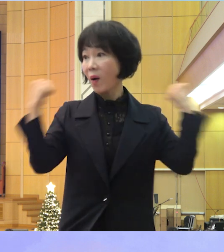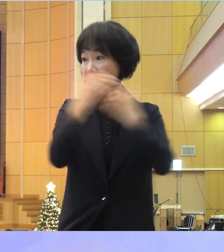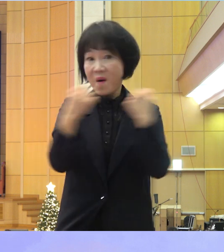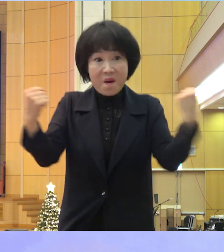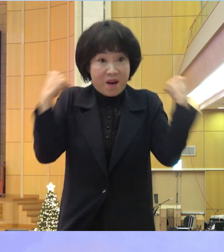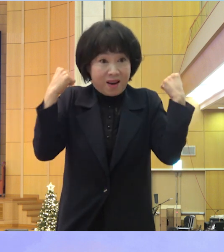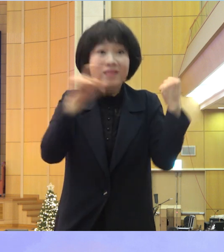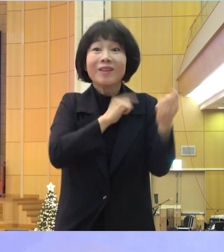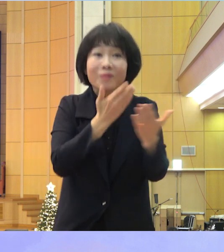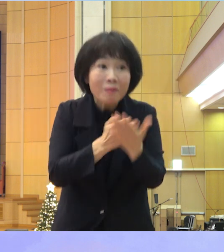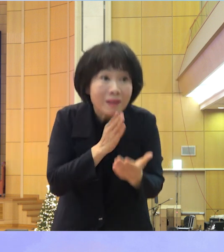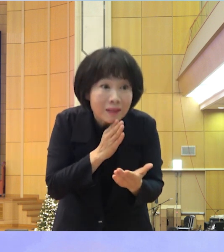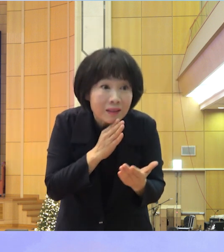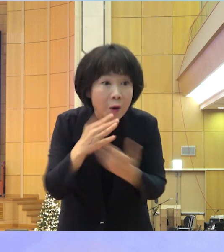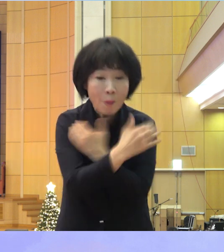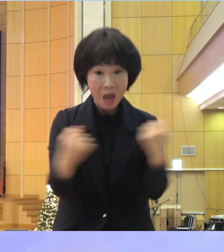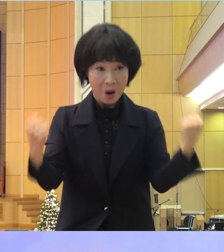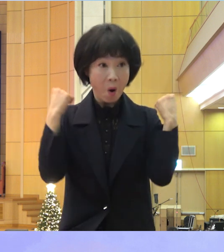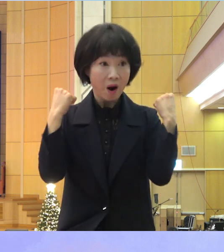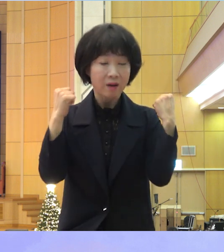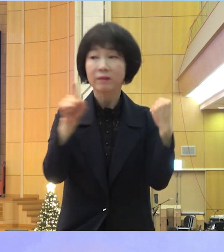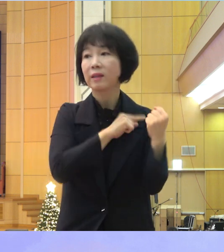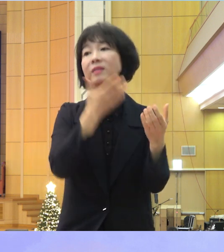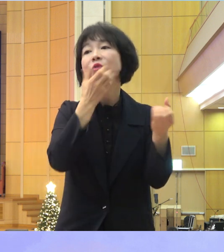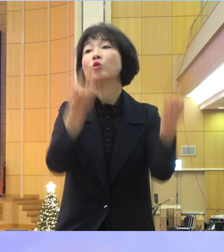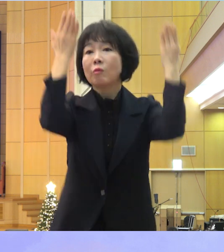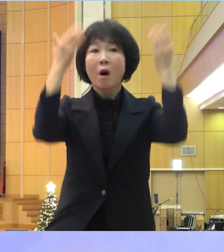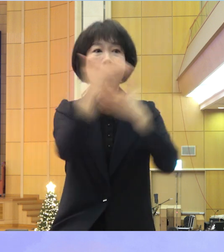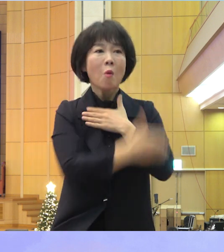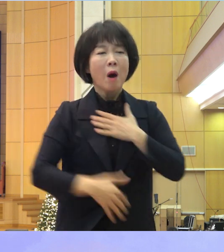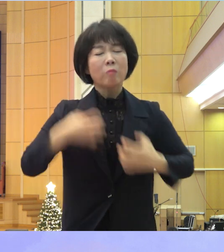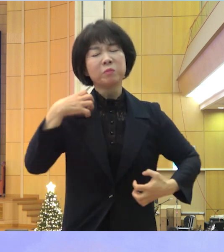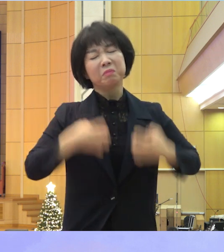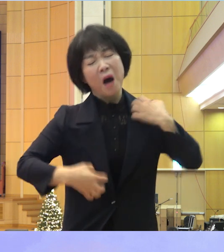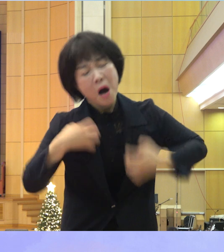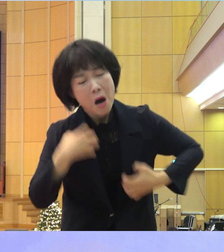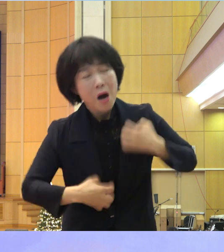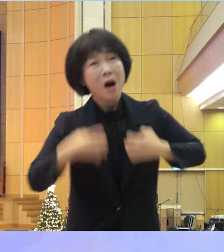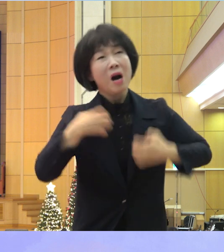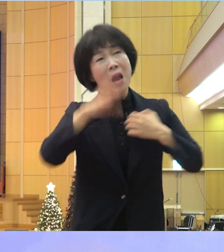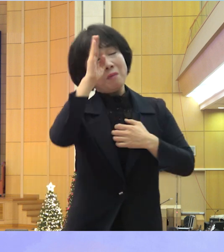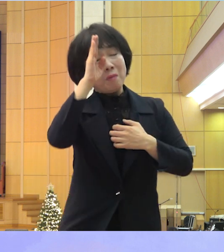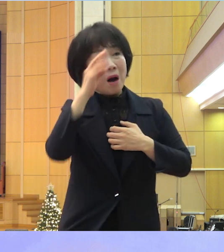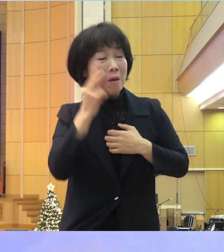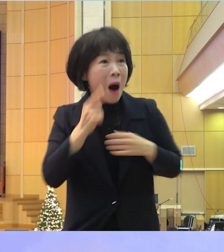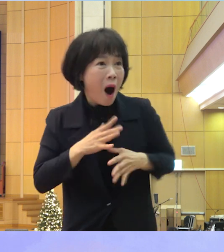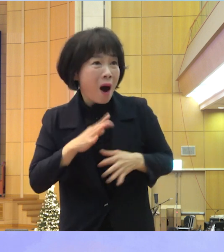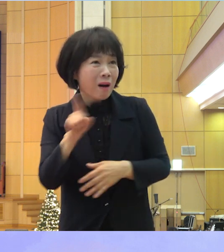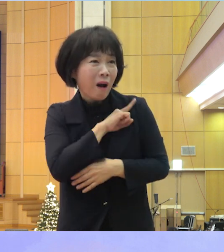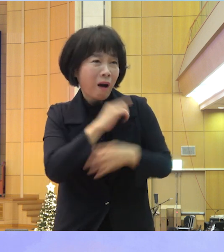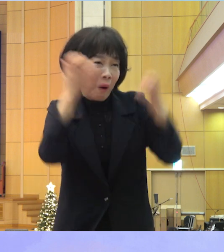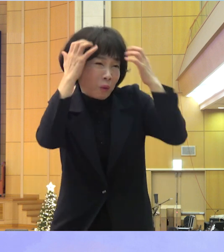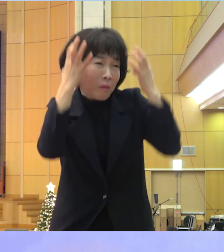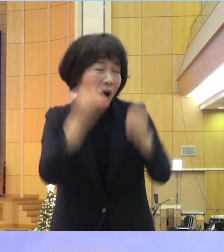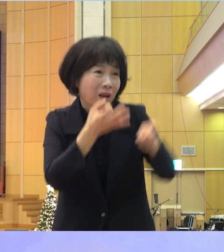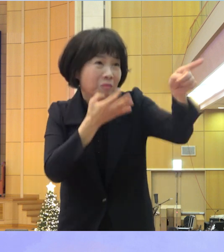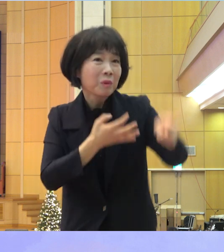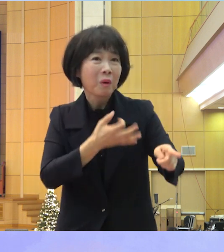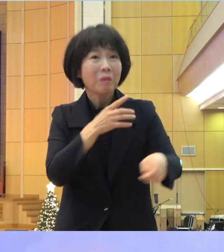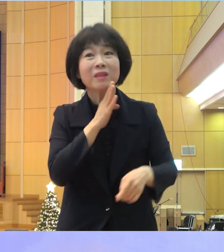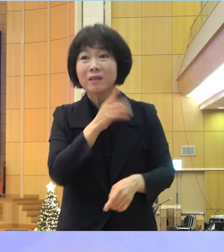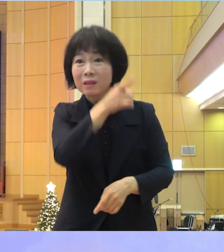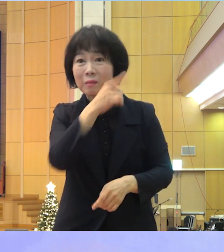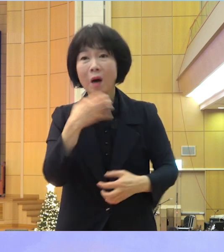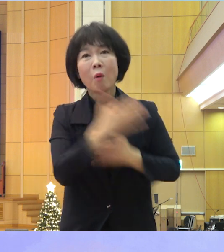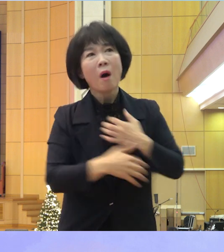건강이 참 축복입니다. 몸이 아파가지고 고생하는 게 제일 어쩌면 이 땅에 산